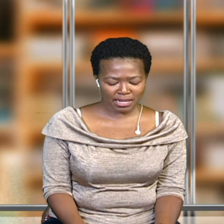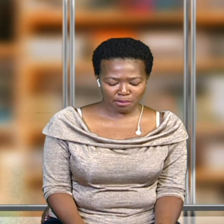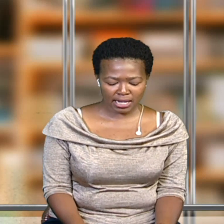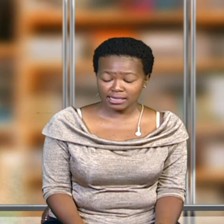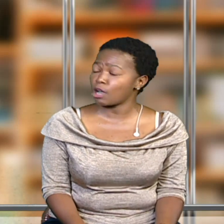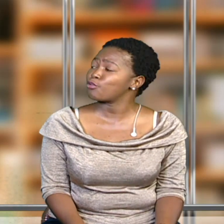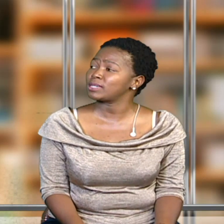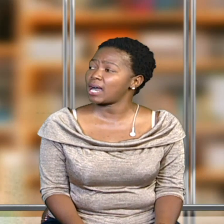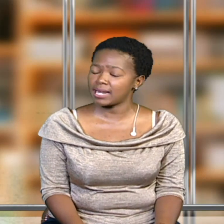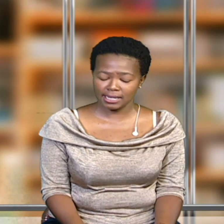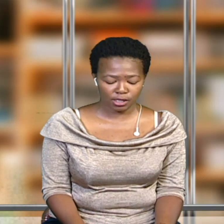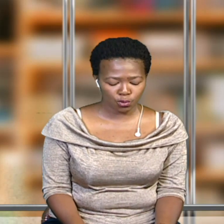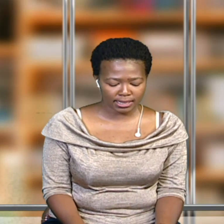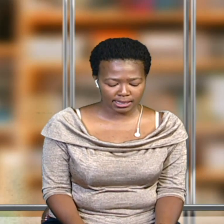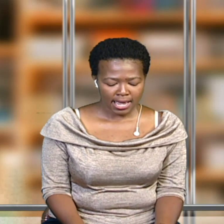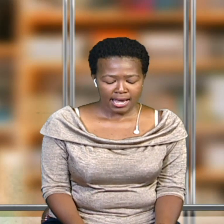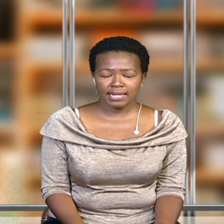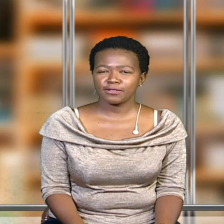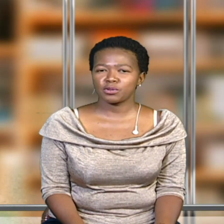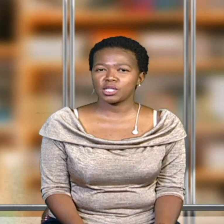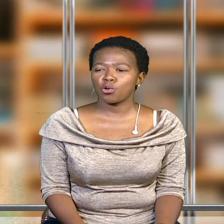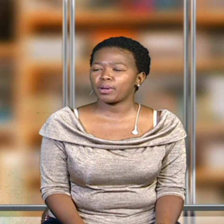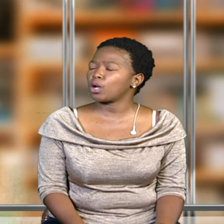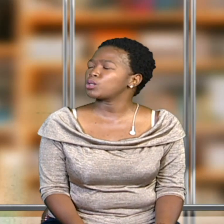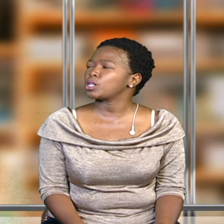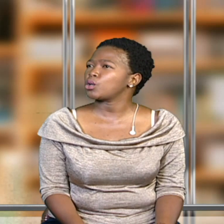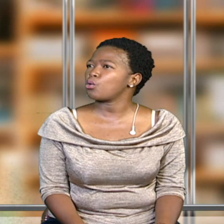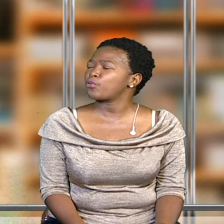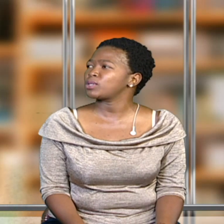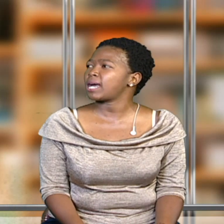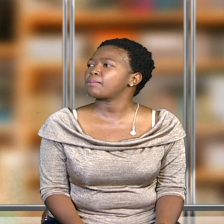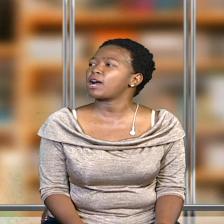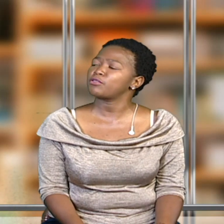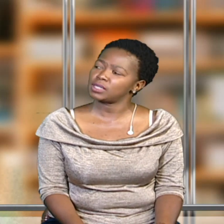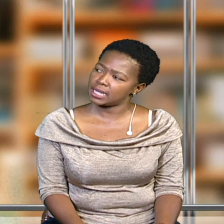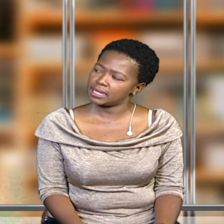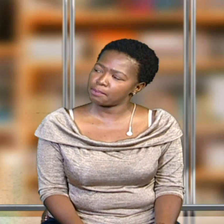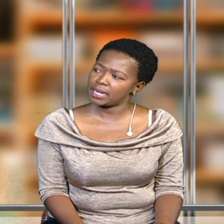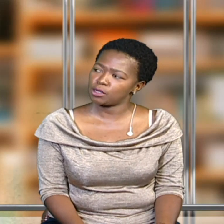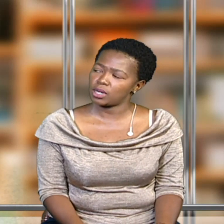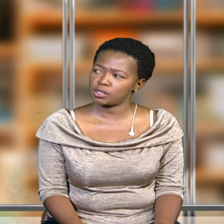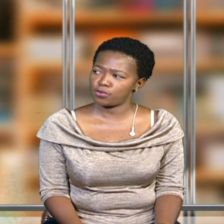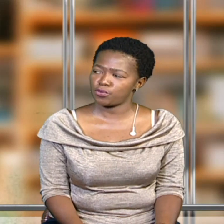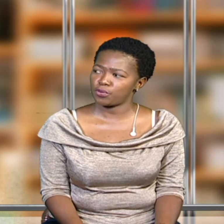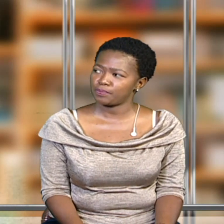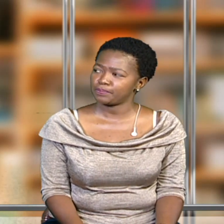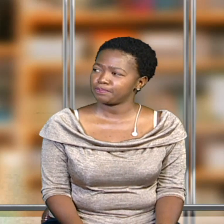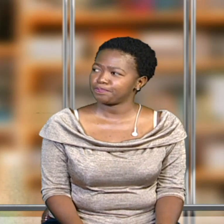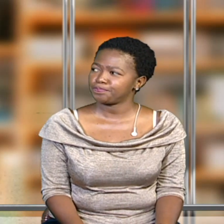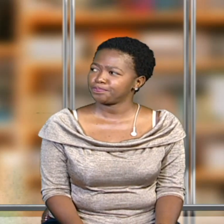Ingabe namhla sitawufunza ngani kaSiswati? Kanti futhi ubheke ukuthi umfundzi abe afundzeni ekupheleni